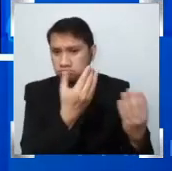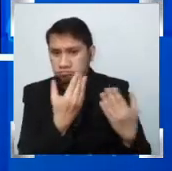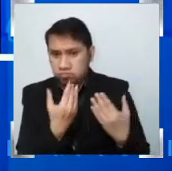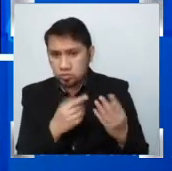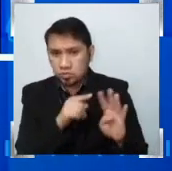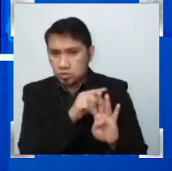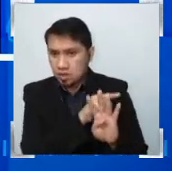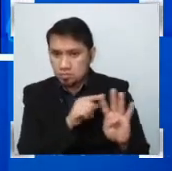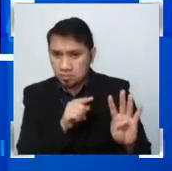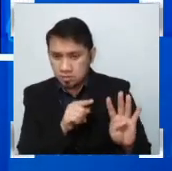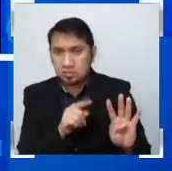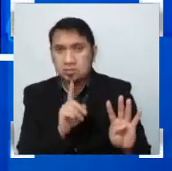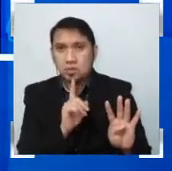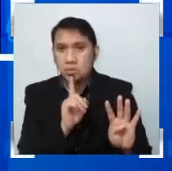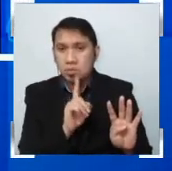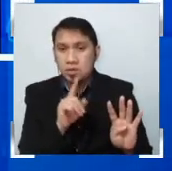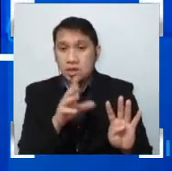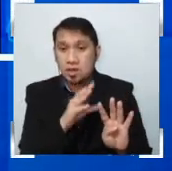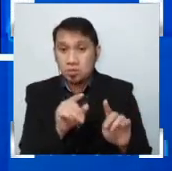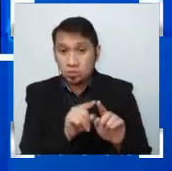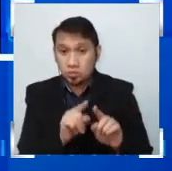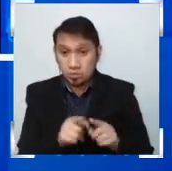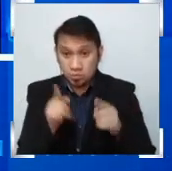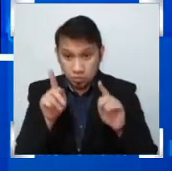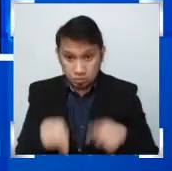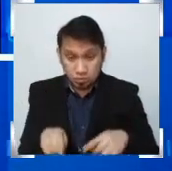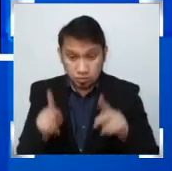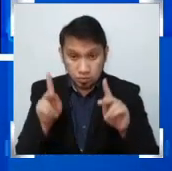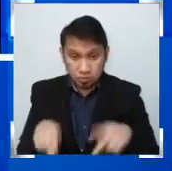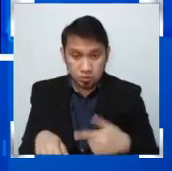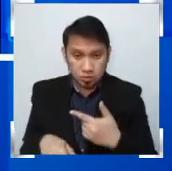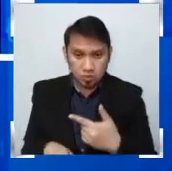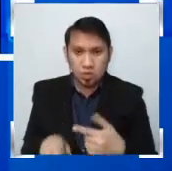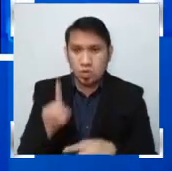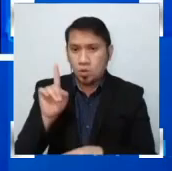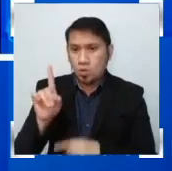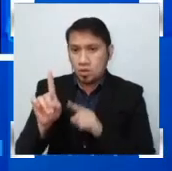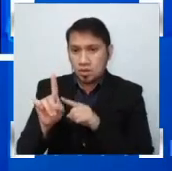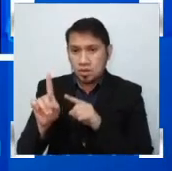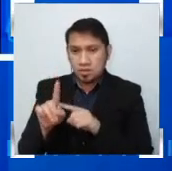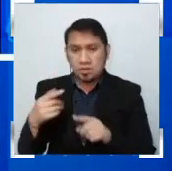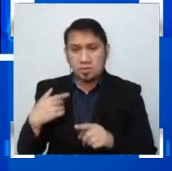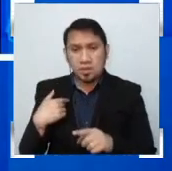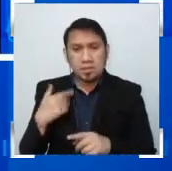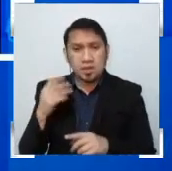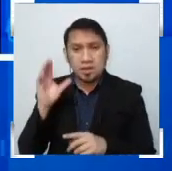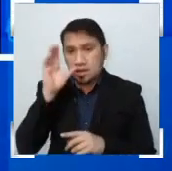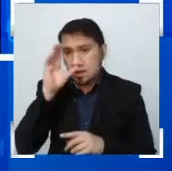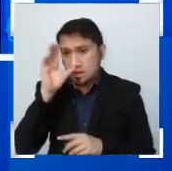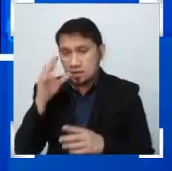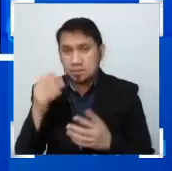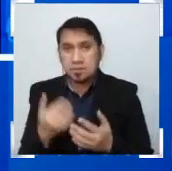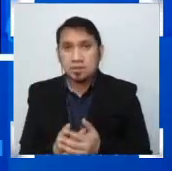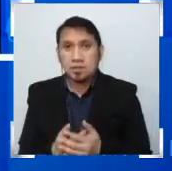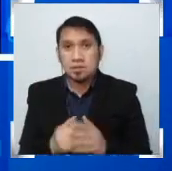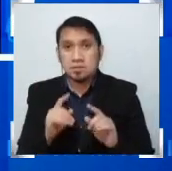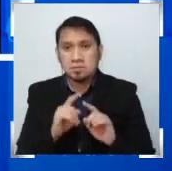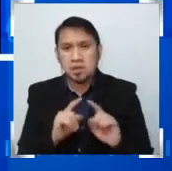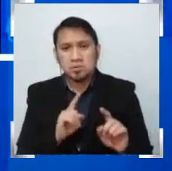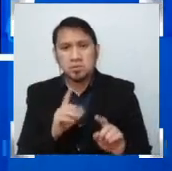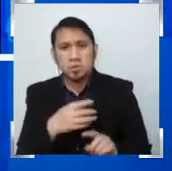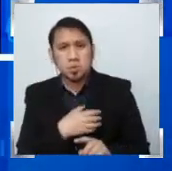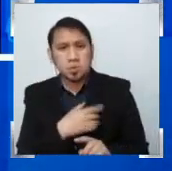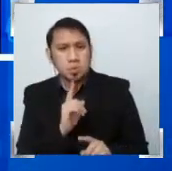ang umano'y gunman. May isa pang at-large na kontak umano ng utak sa pamamaril. Blanco pa ang pulisya sa motibo